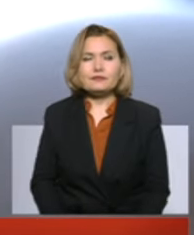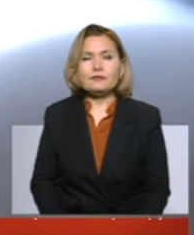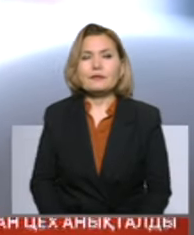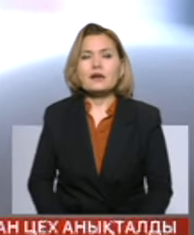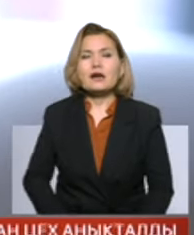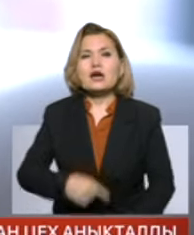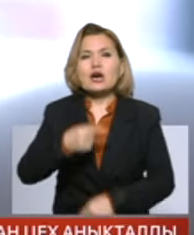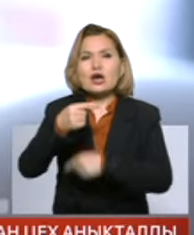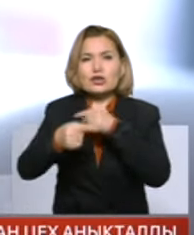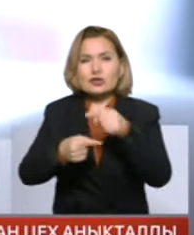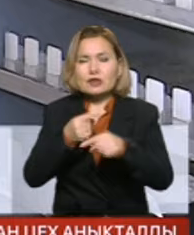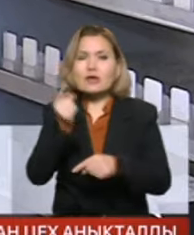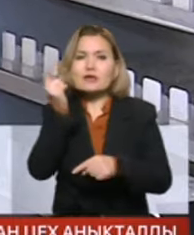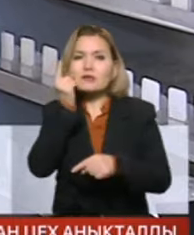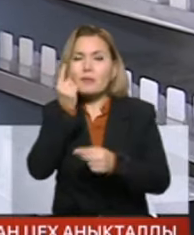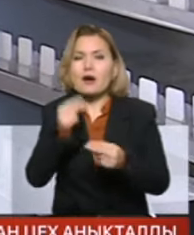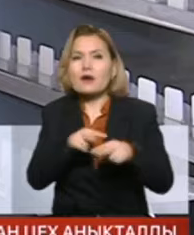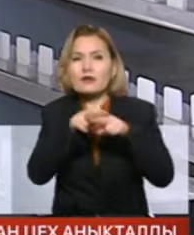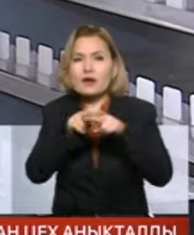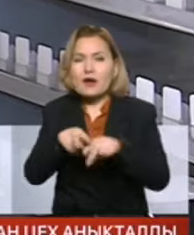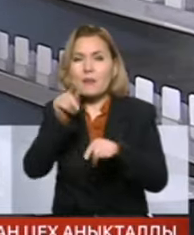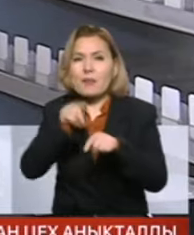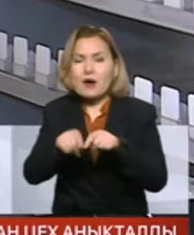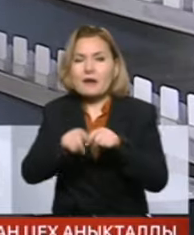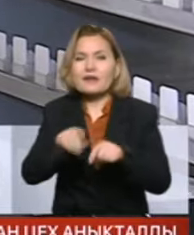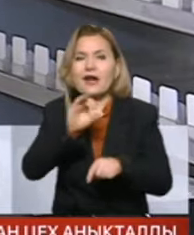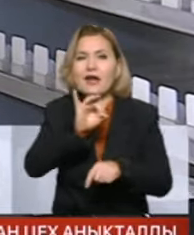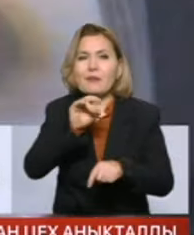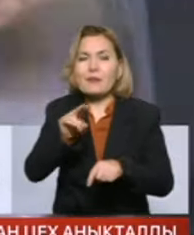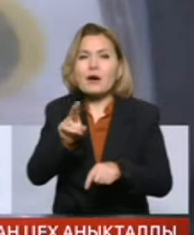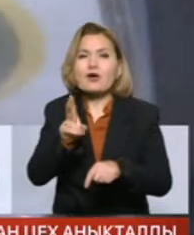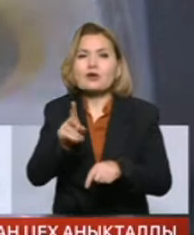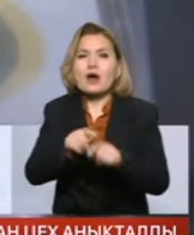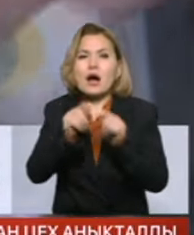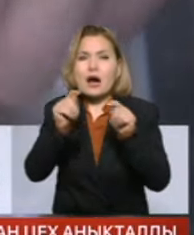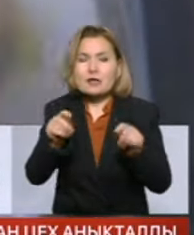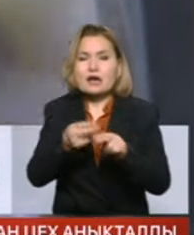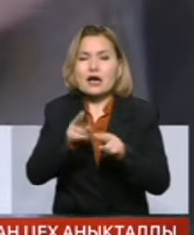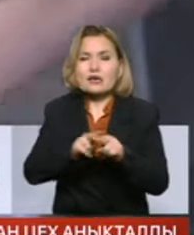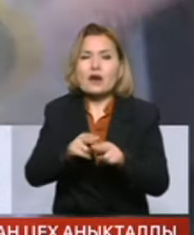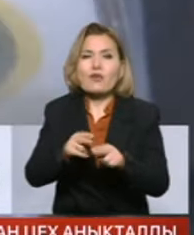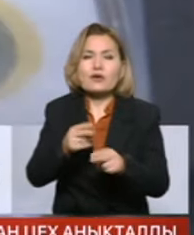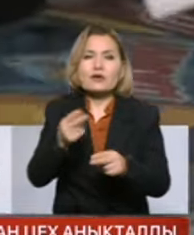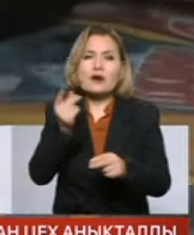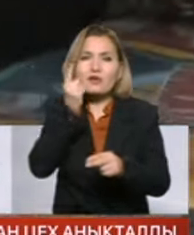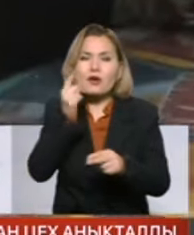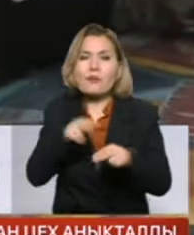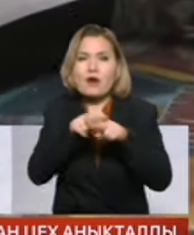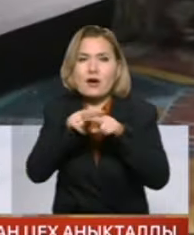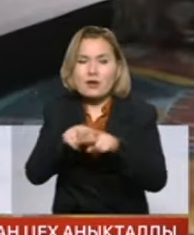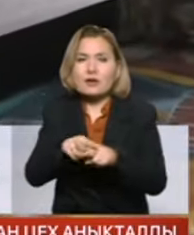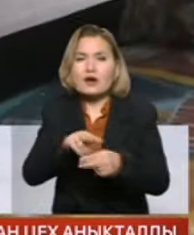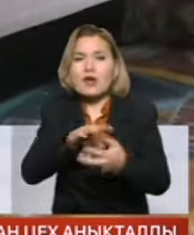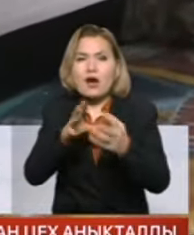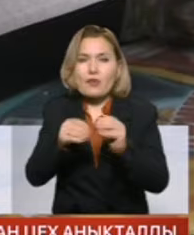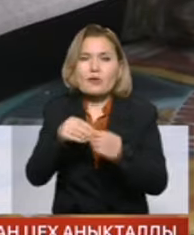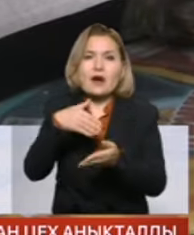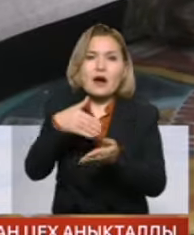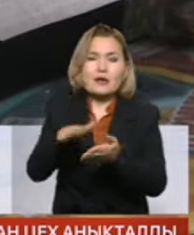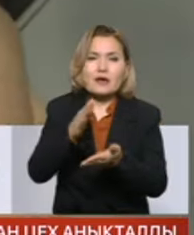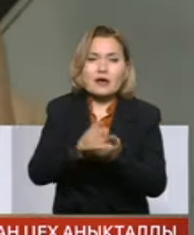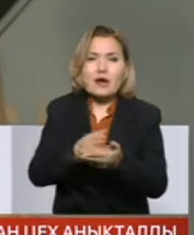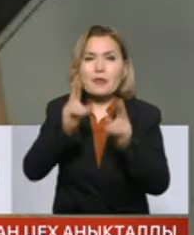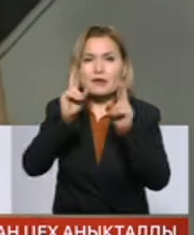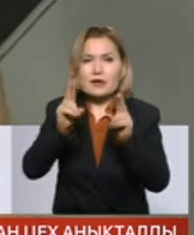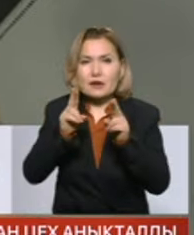Мобильді аударымдар тексерлет дегелі еліміздің кәсіпкерлерінде маза жоқ. Бірі төлемді қолма-қол ақшамен ғана қабылдаса, енді бірі мобильді аударымға қатысты